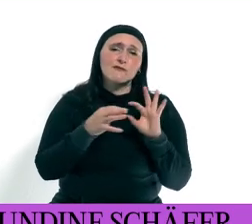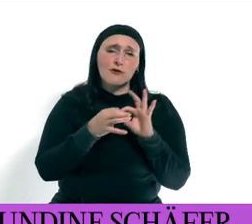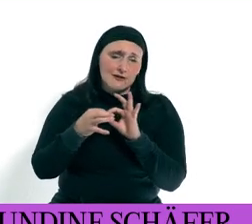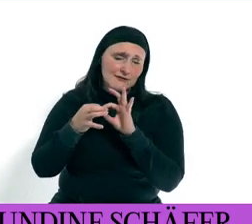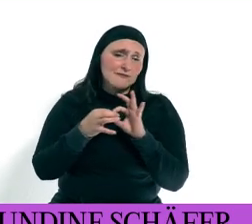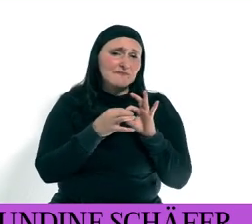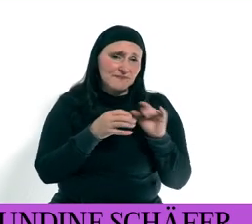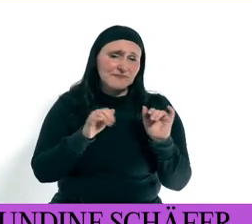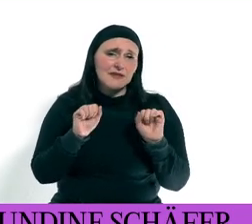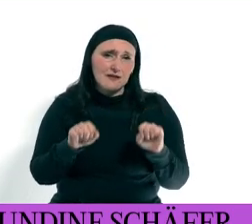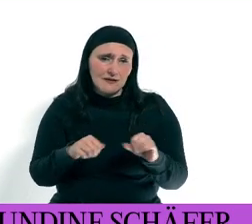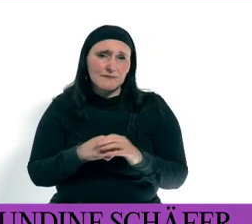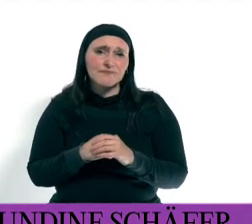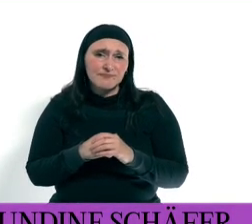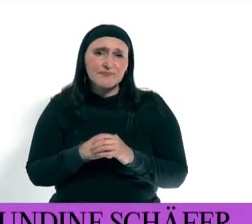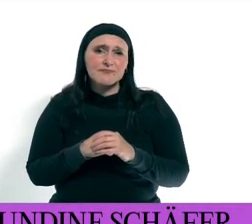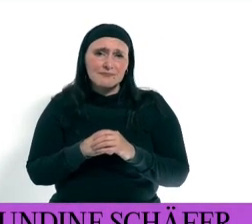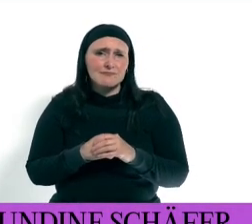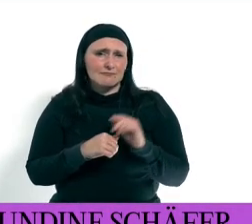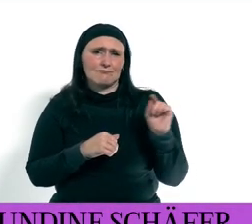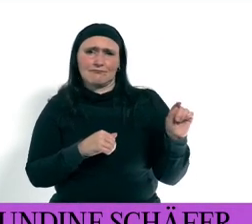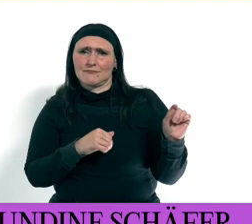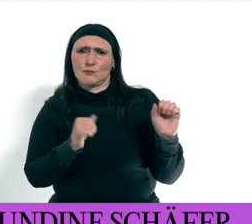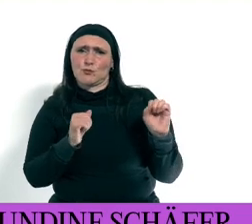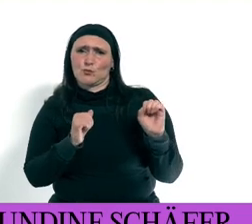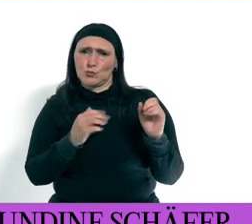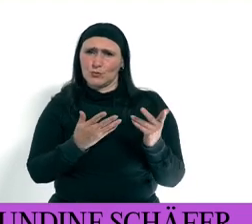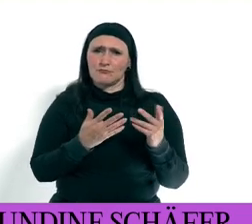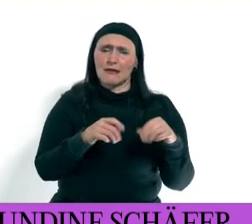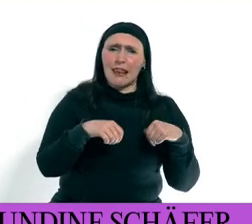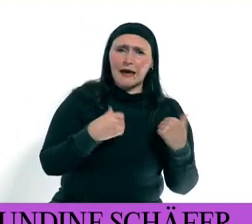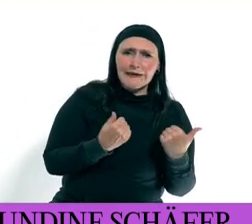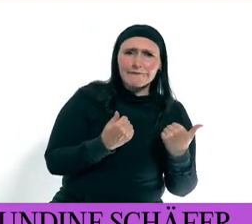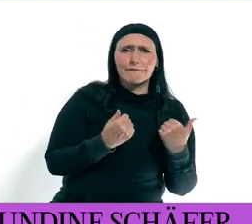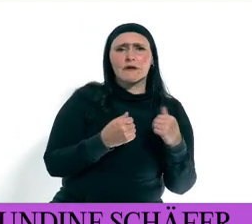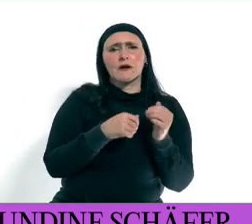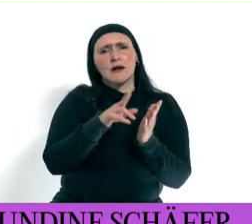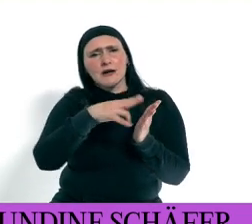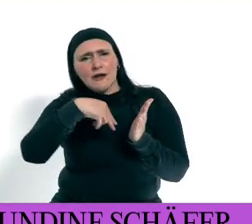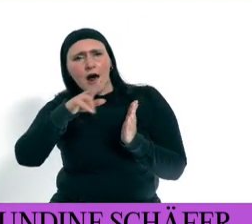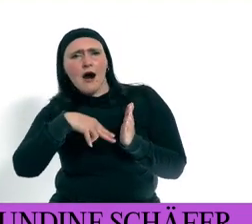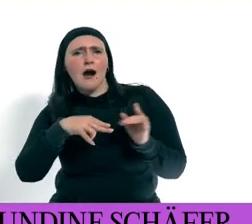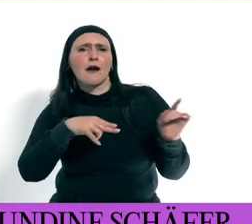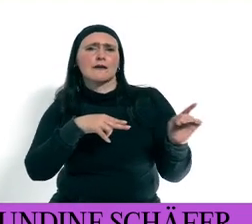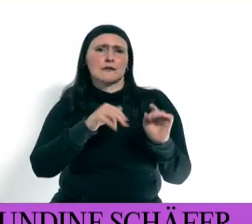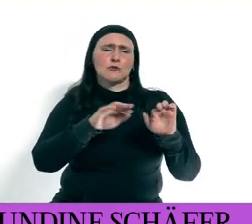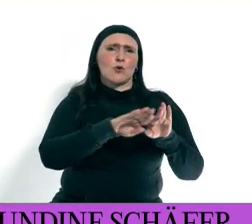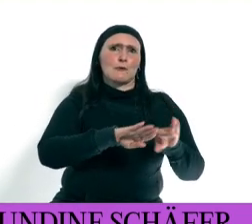vieles anknüpfen. Sort of get across the division of art and life. Vor allen Dingen, wenn es um